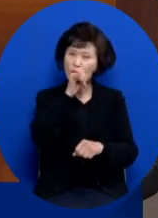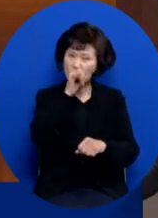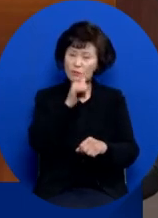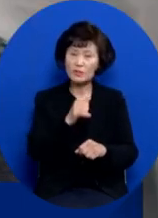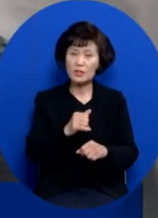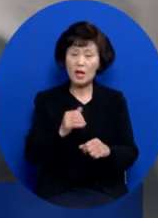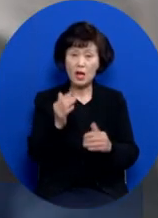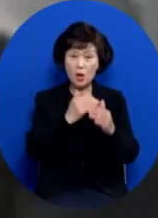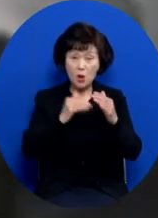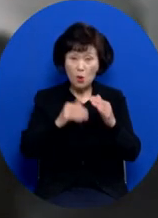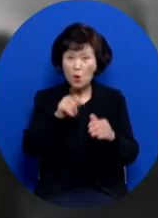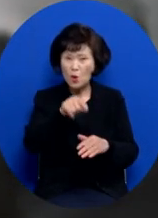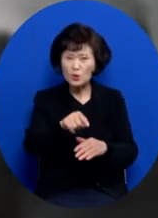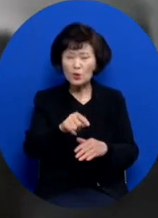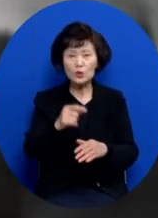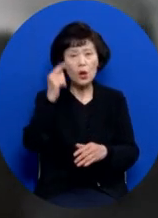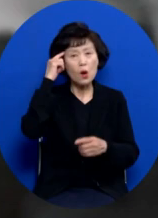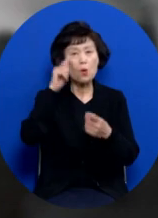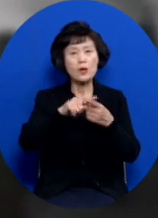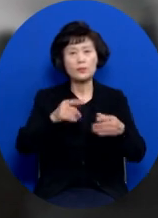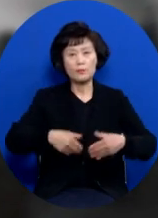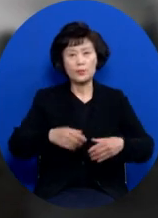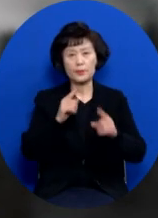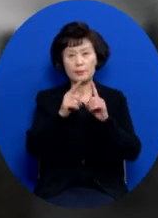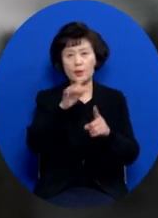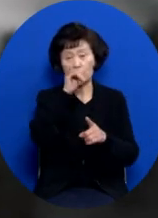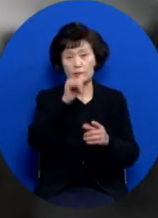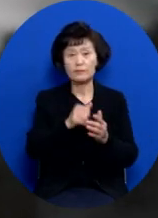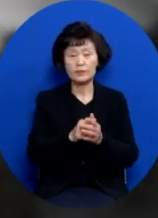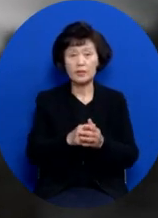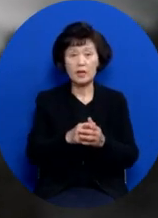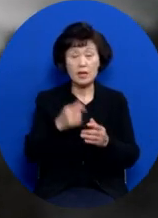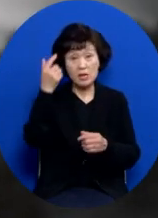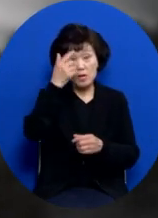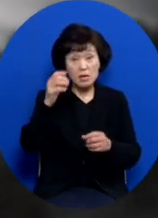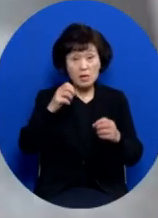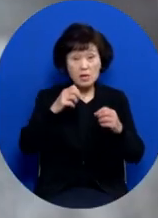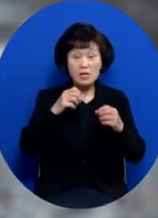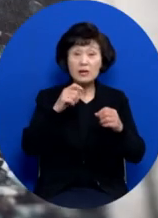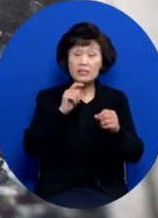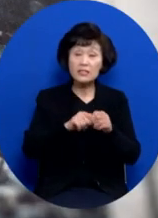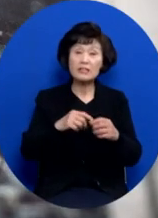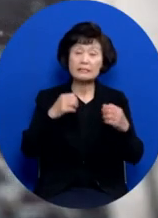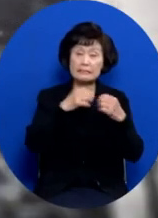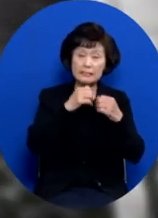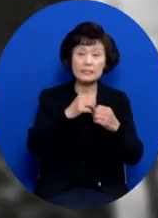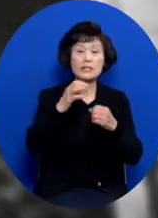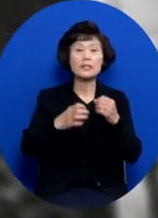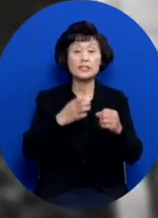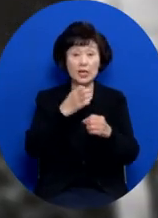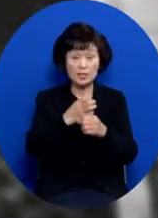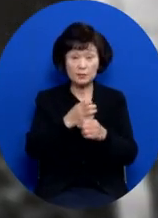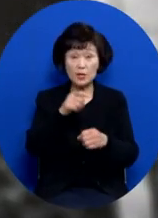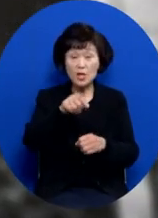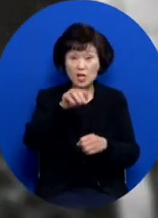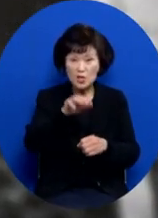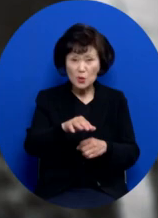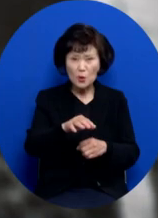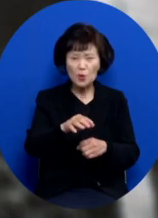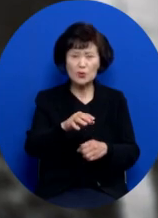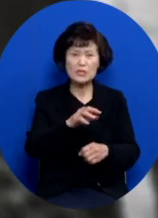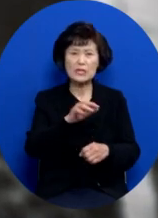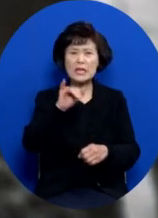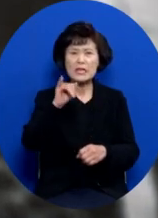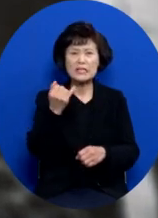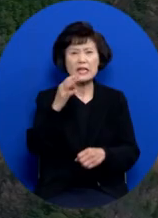생각합니다 jms와의 영적 전쟁 40년 금산군이 사이비 본거지라는 오명을 싣고 다시금